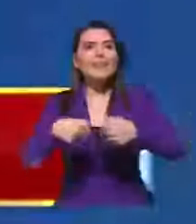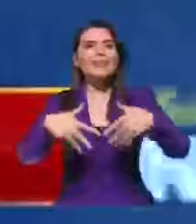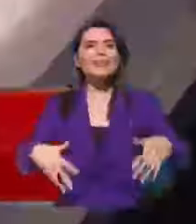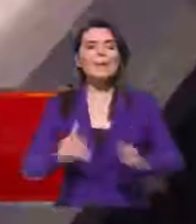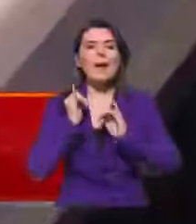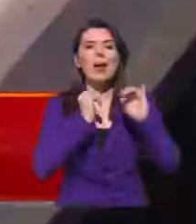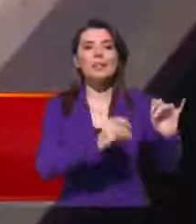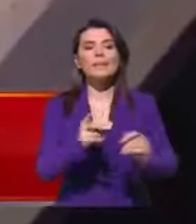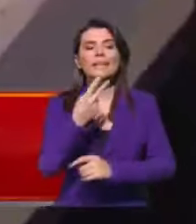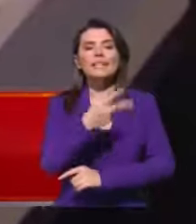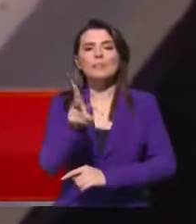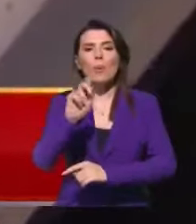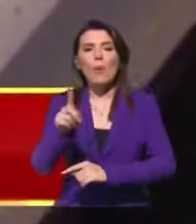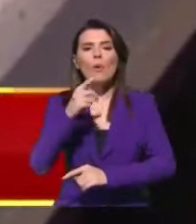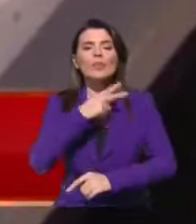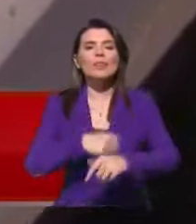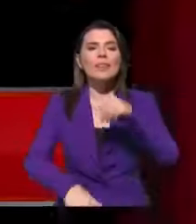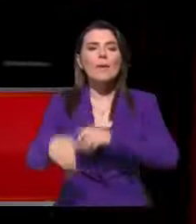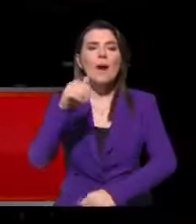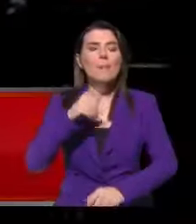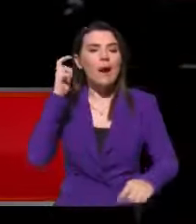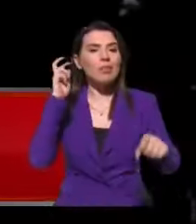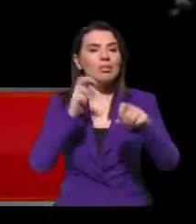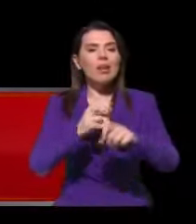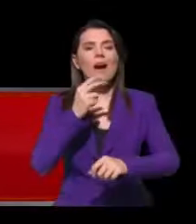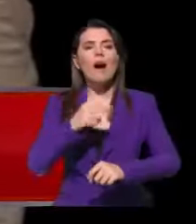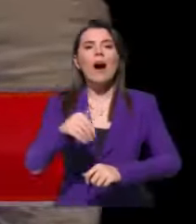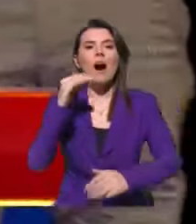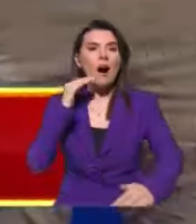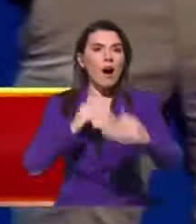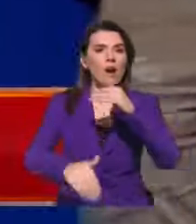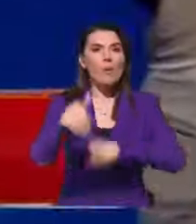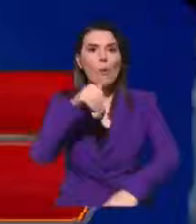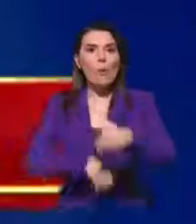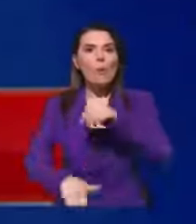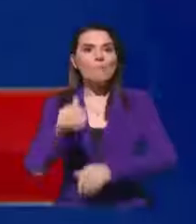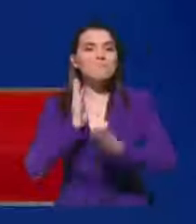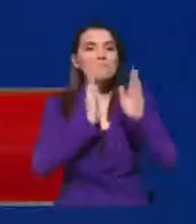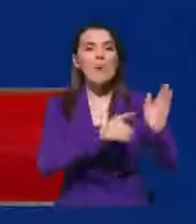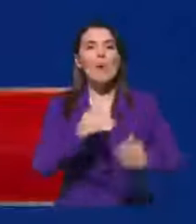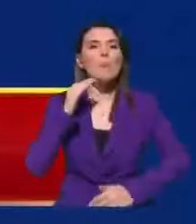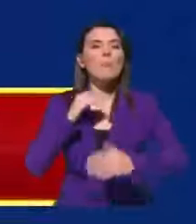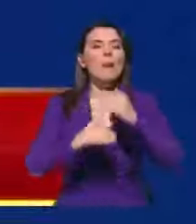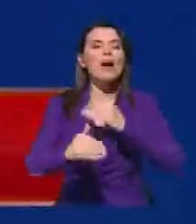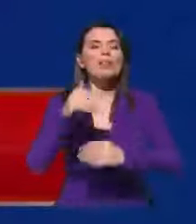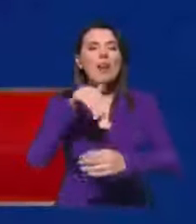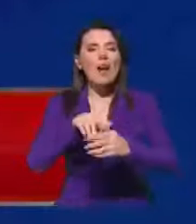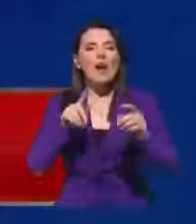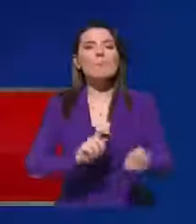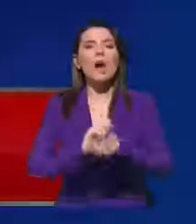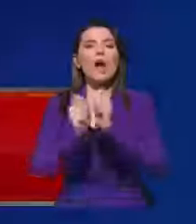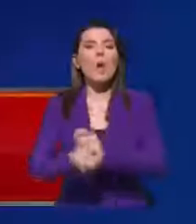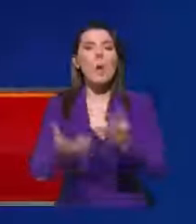eleştirisi yaptı. 2010 referandumunu da hatırlattı. Referanduma gidilmesi, o mecliste yapılan o